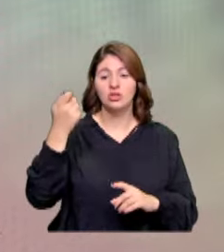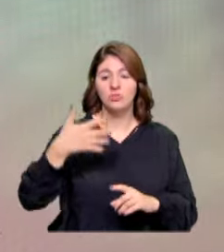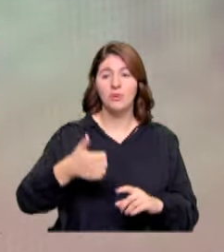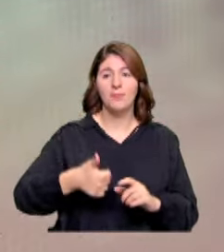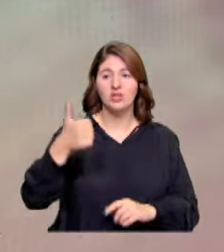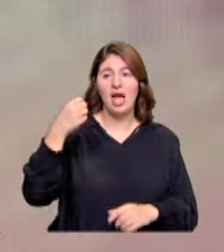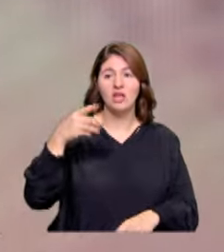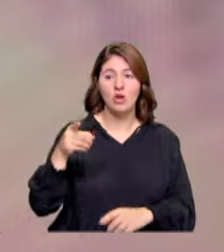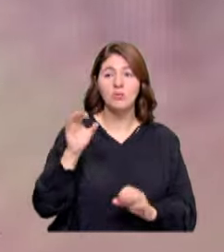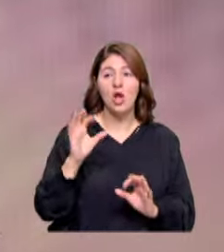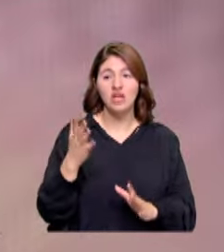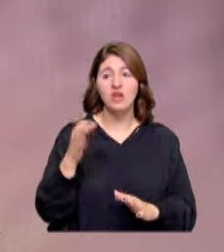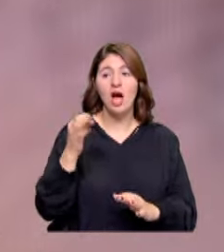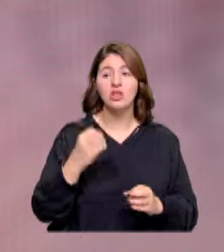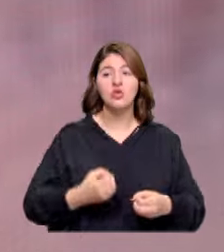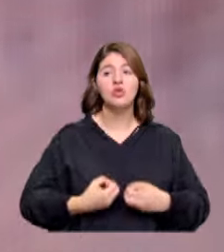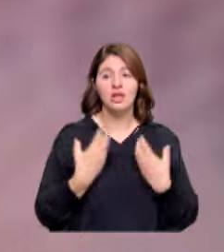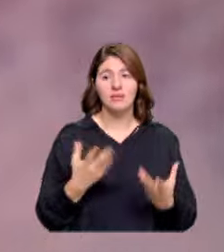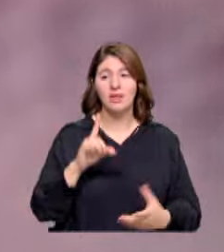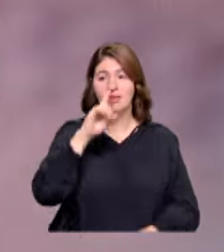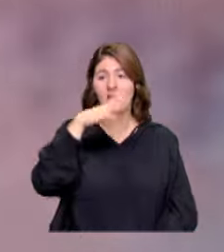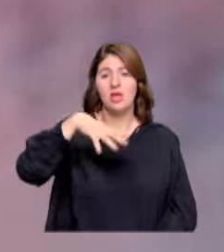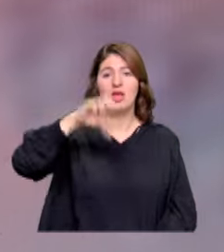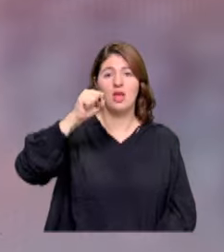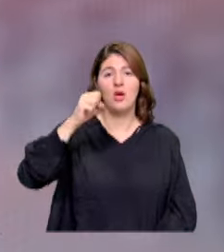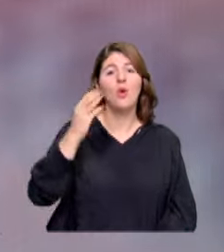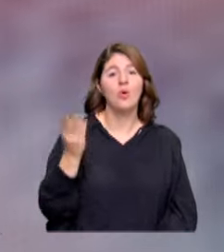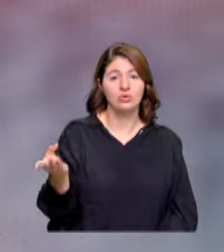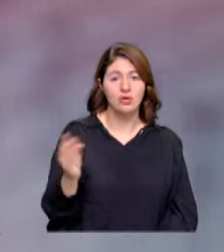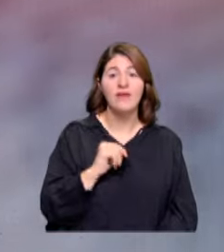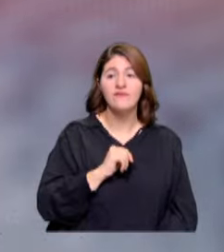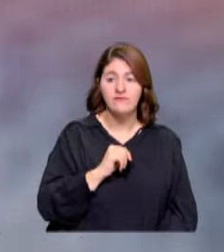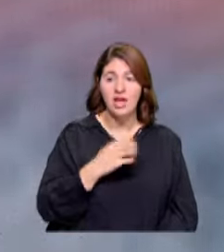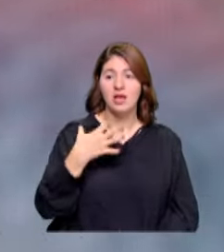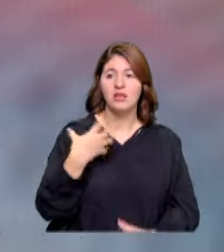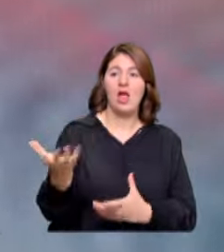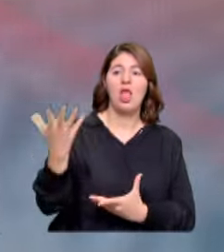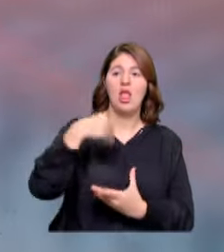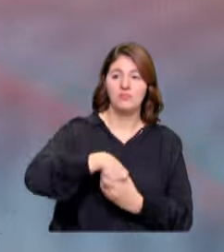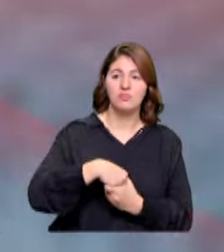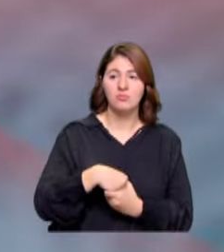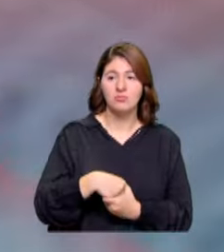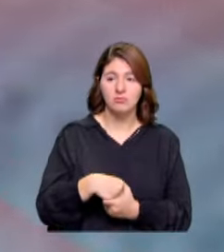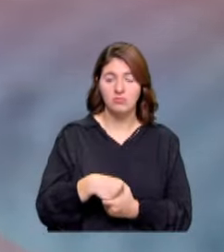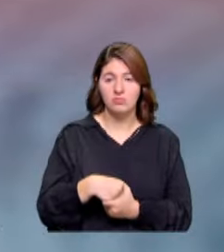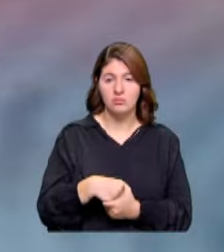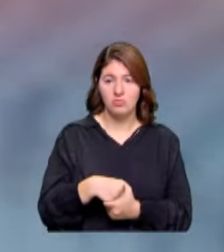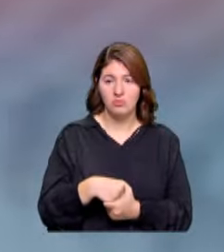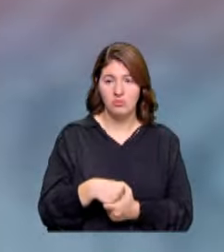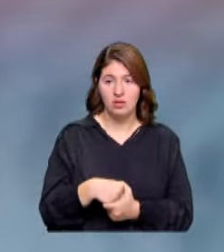Erdoğan böylece altın üretiminde tekel durumuna geldi. Ve himayesine aldığı